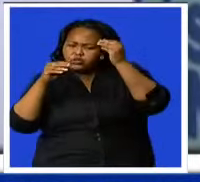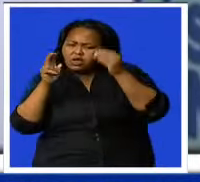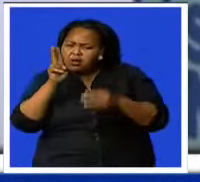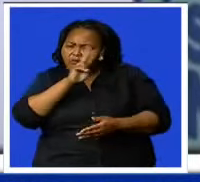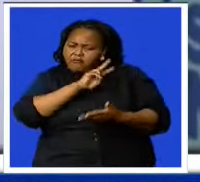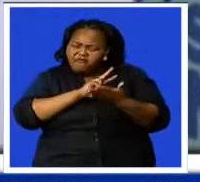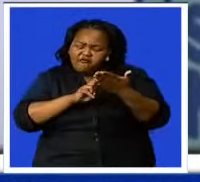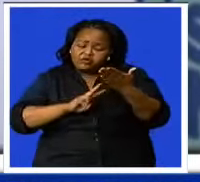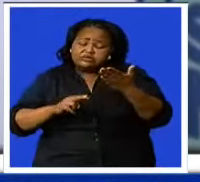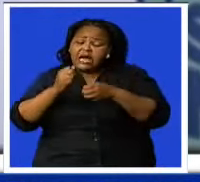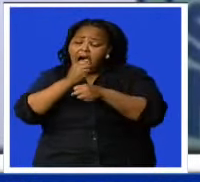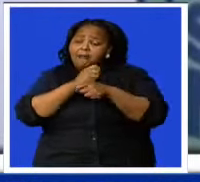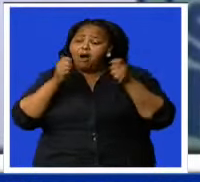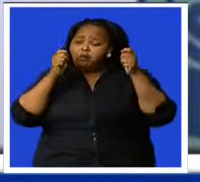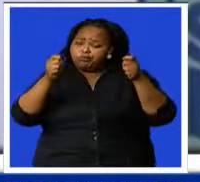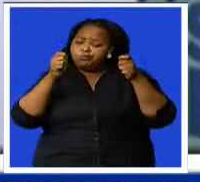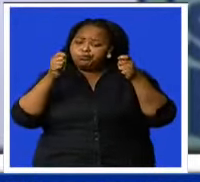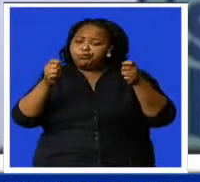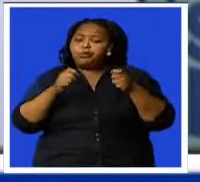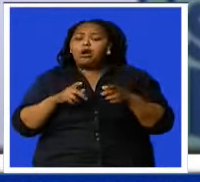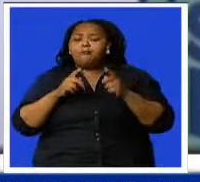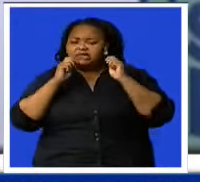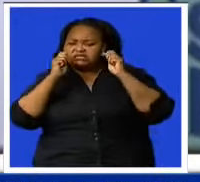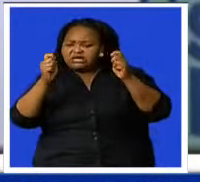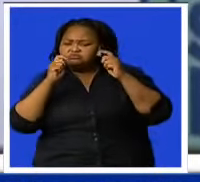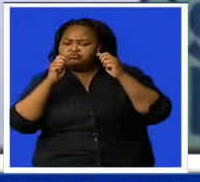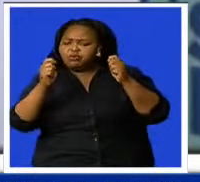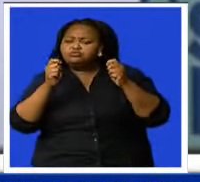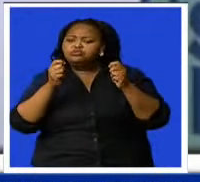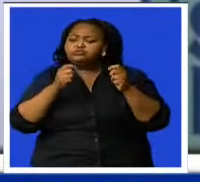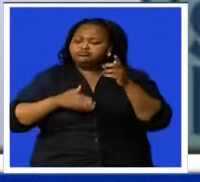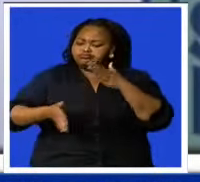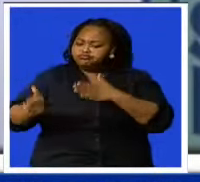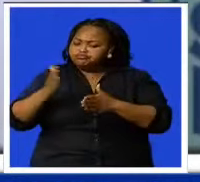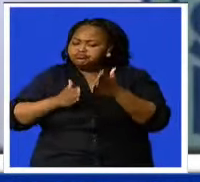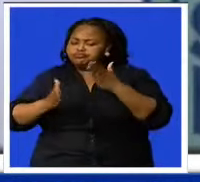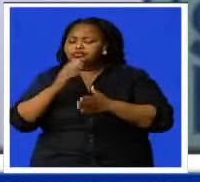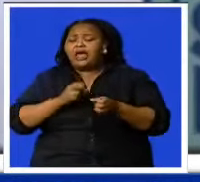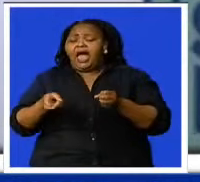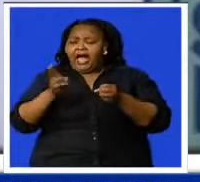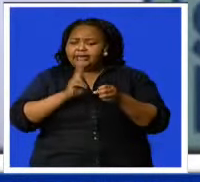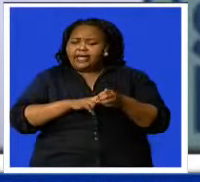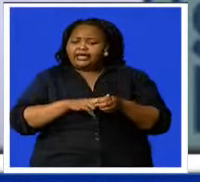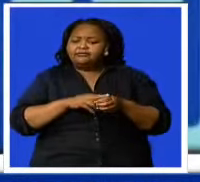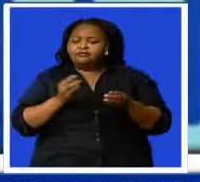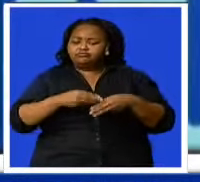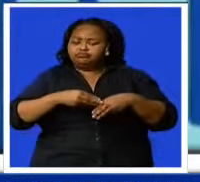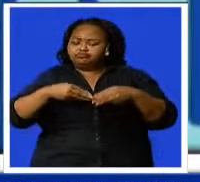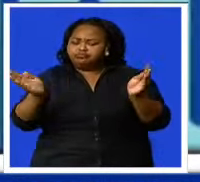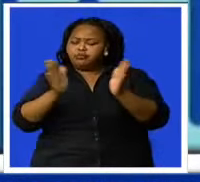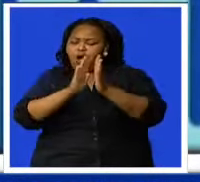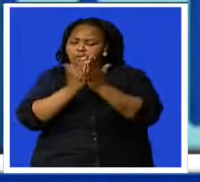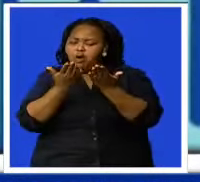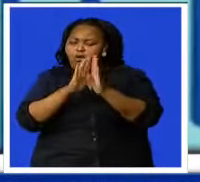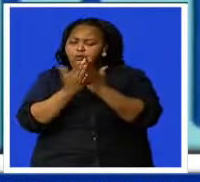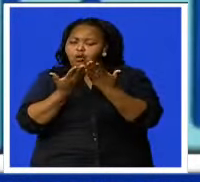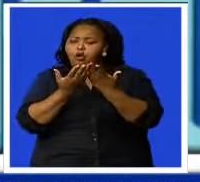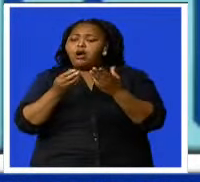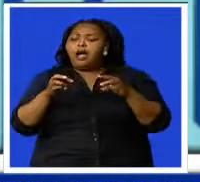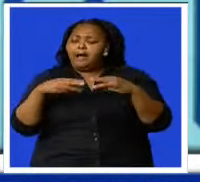timoto tekuhamba tihamba khona kanti futhi ke besikhathi sihambisa nema pamphlets lesiwanika sona sive